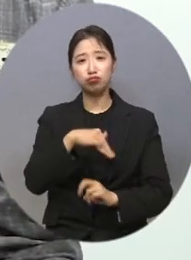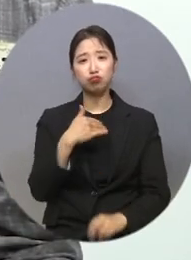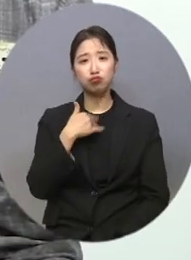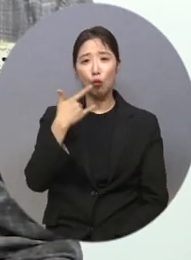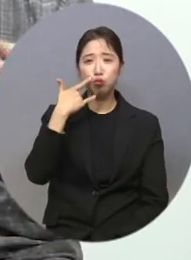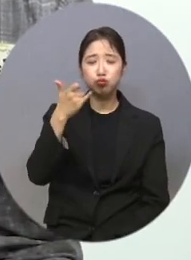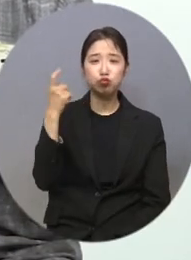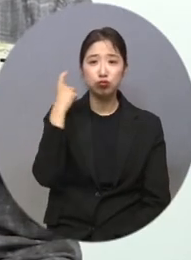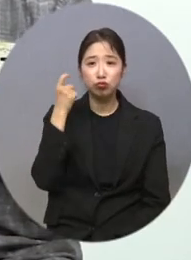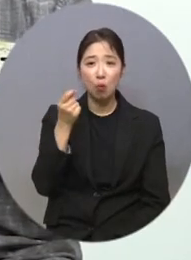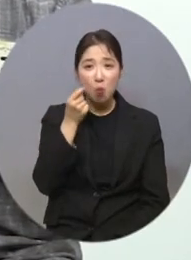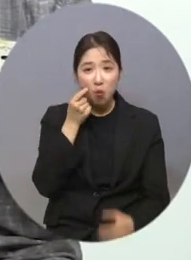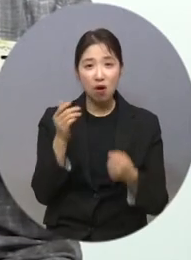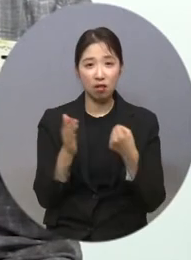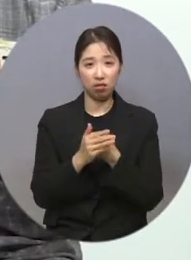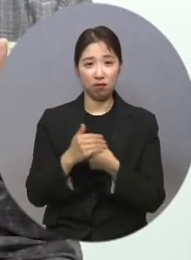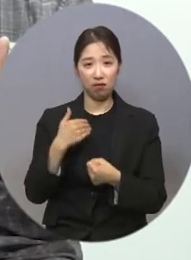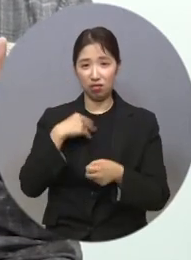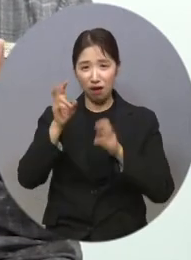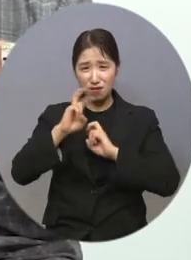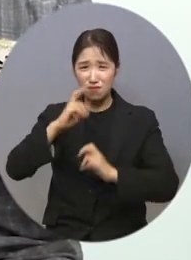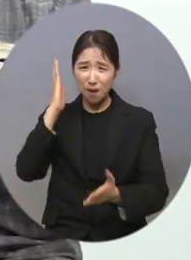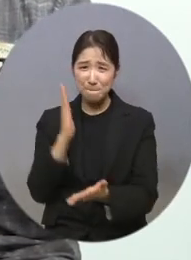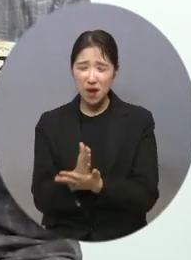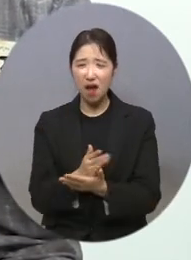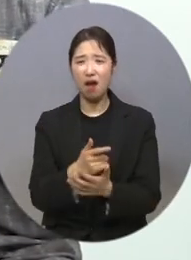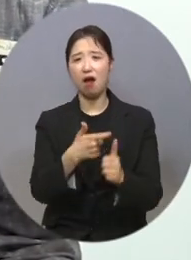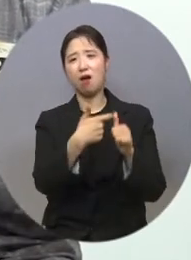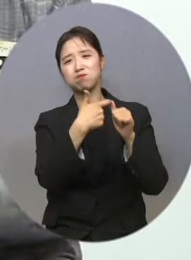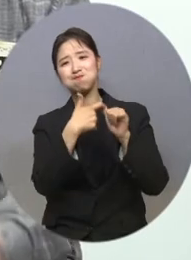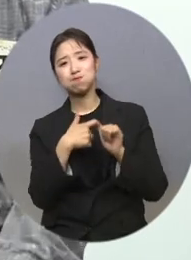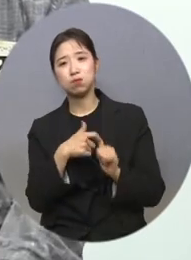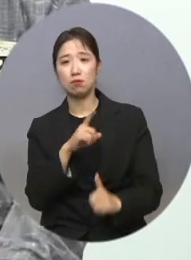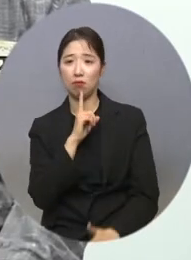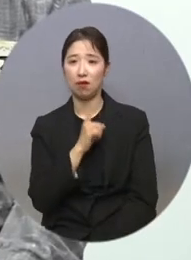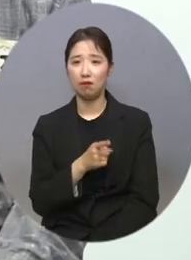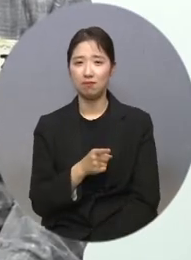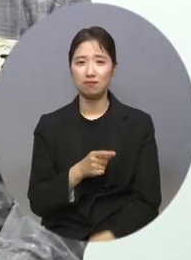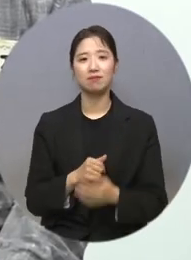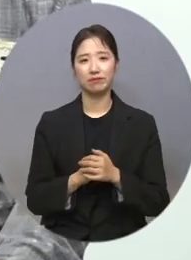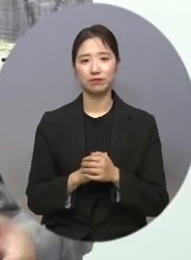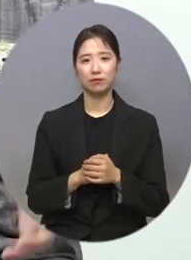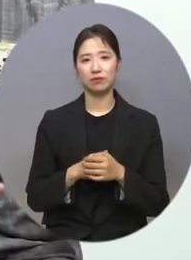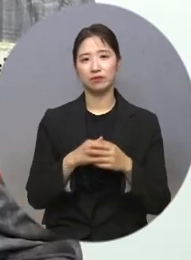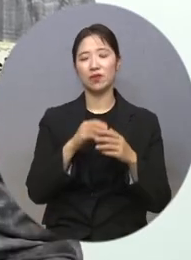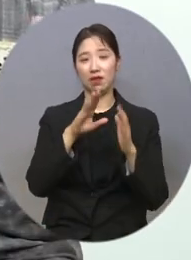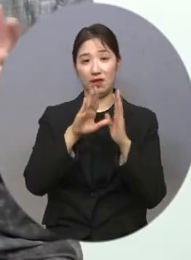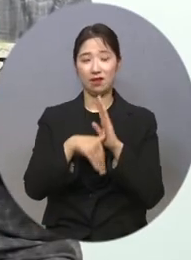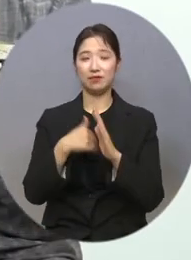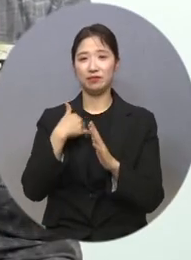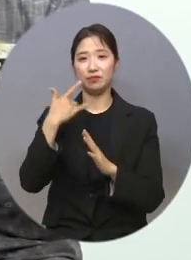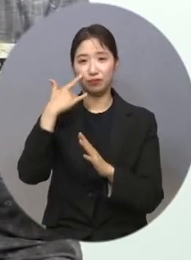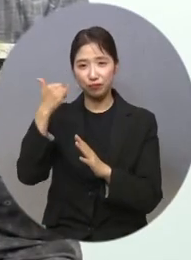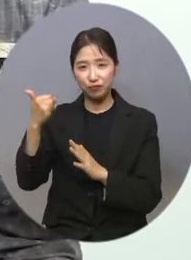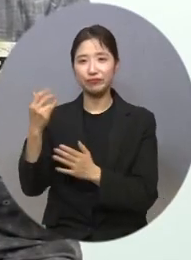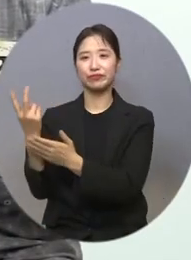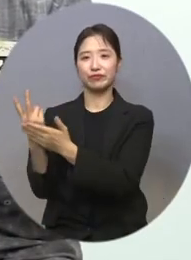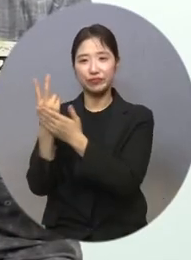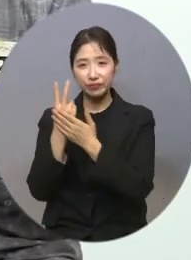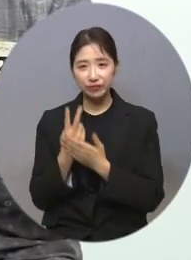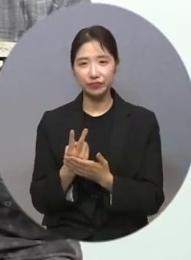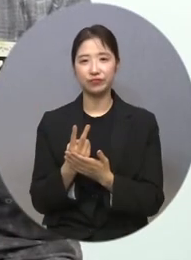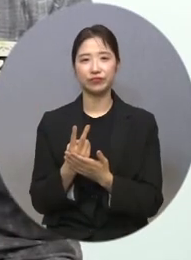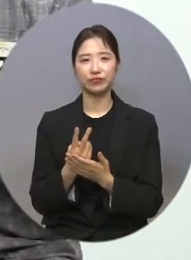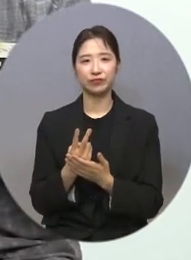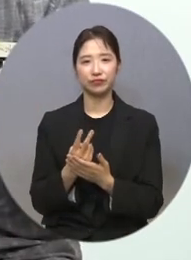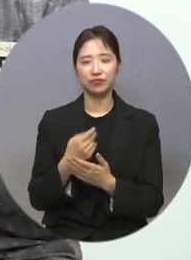못 듣는다는 이유만으로 그거를 하지 않으시도록 저한테 강요를 하신 거예요. 그래서 그때 부모님은 모셔오고